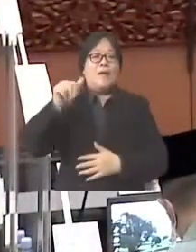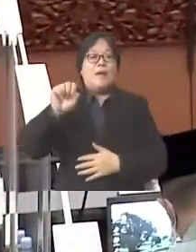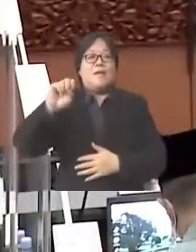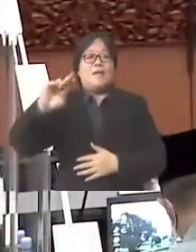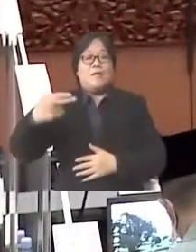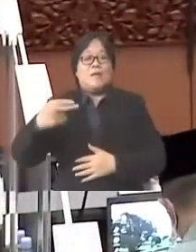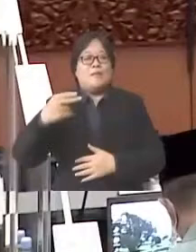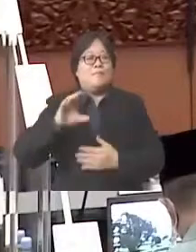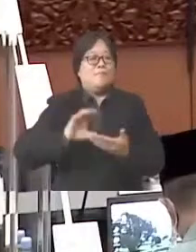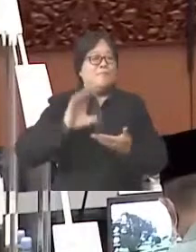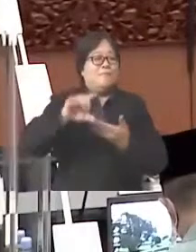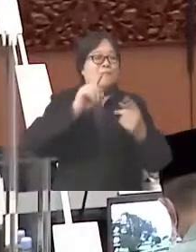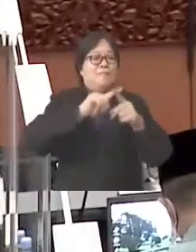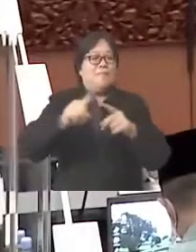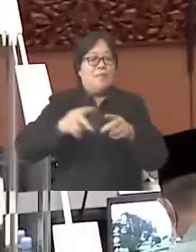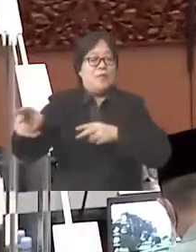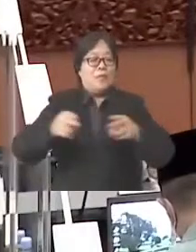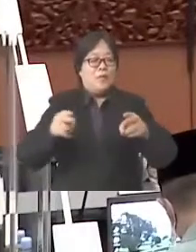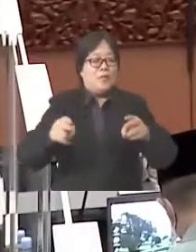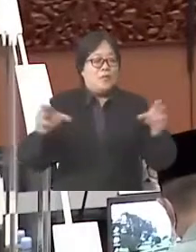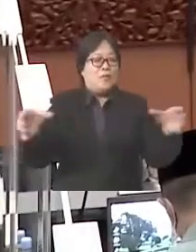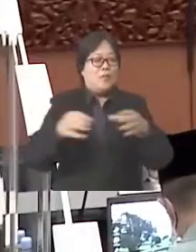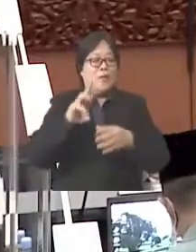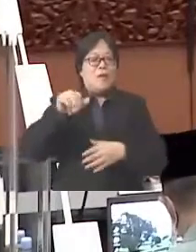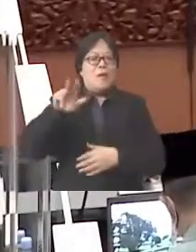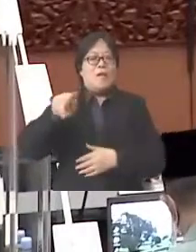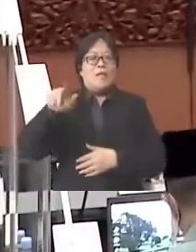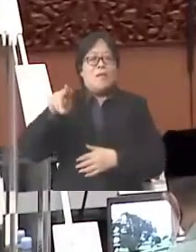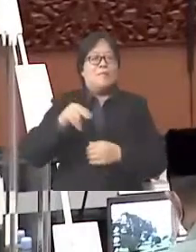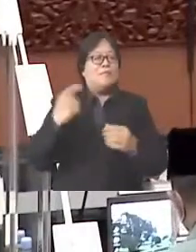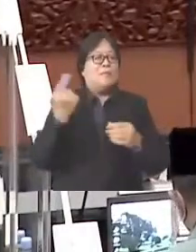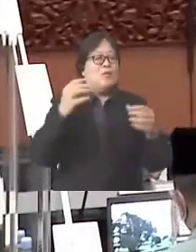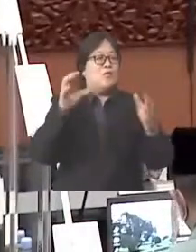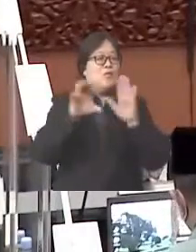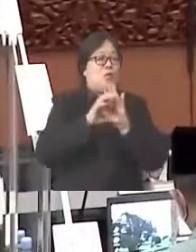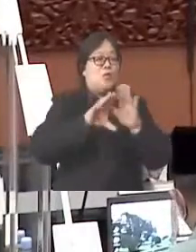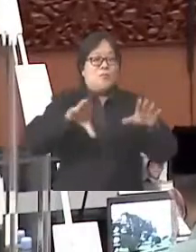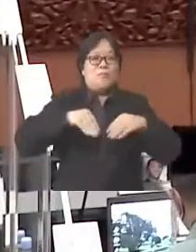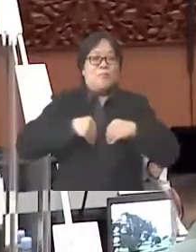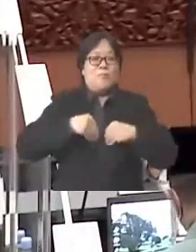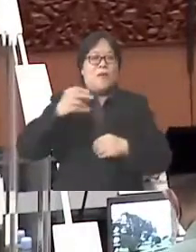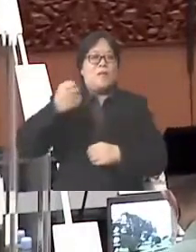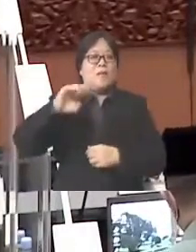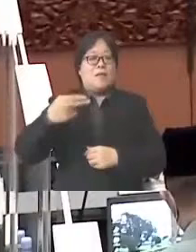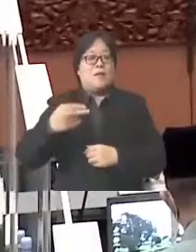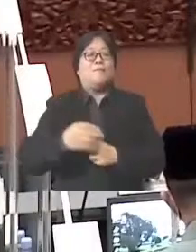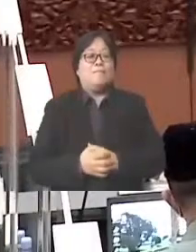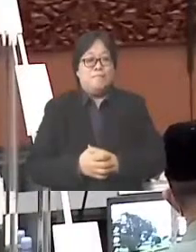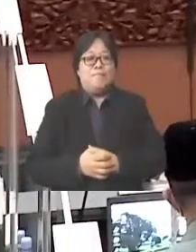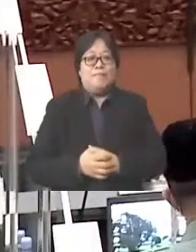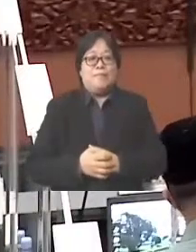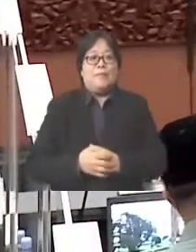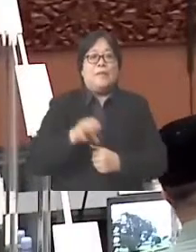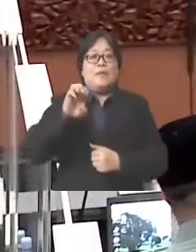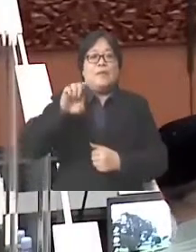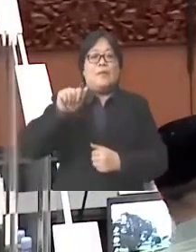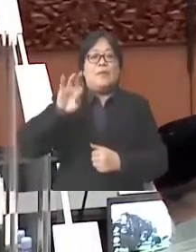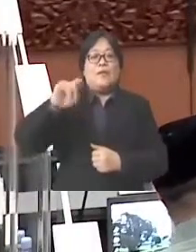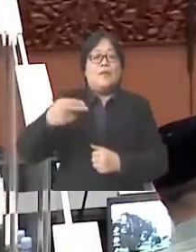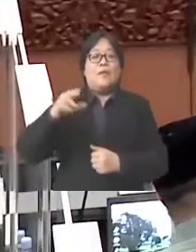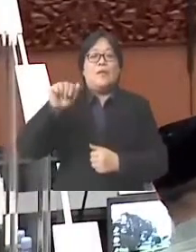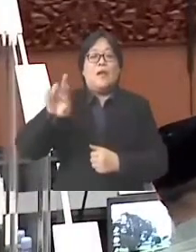telah membiayai berbagai inisiatif untuk golongan rentan satu contoh Prima greenhaus Hasanah Ya elah feat